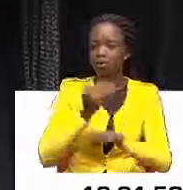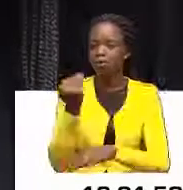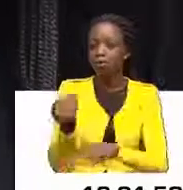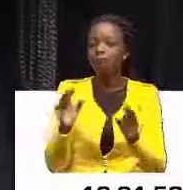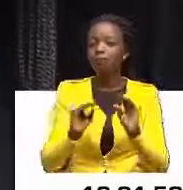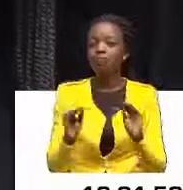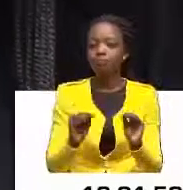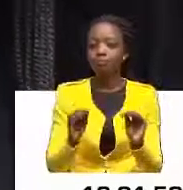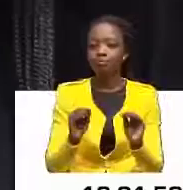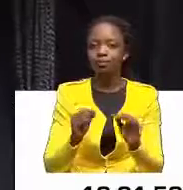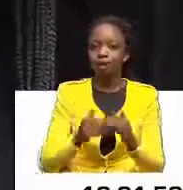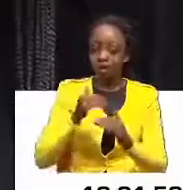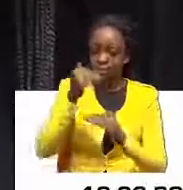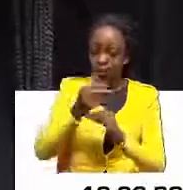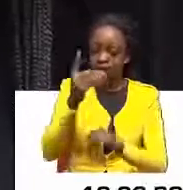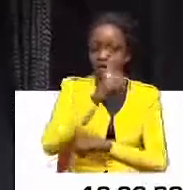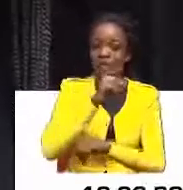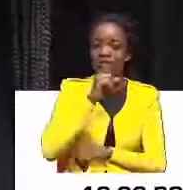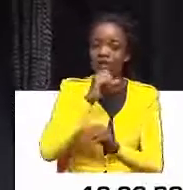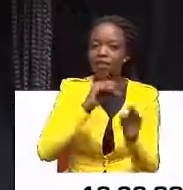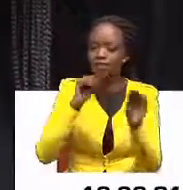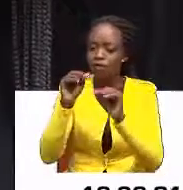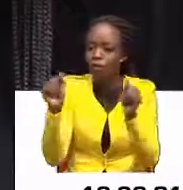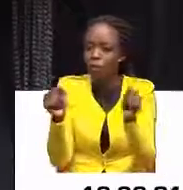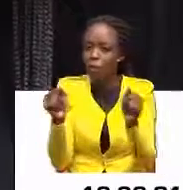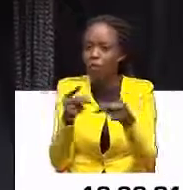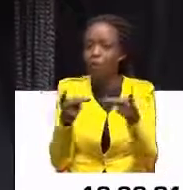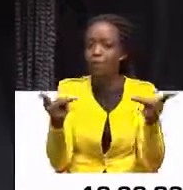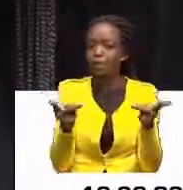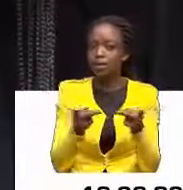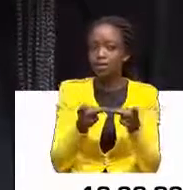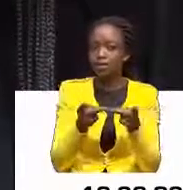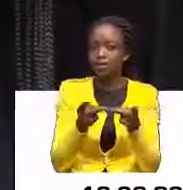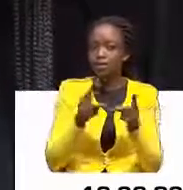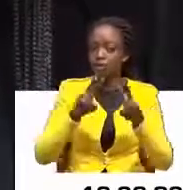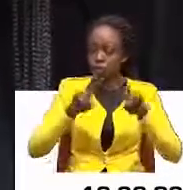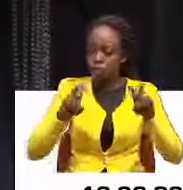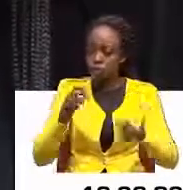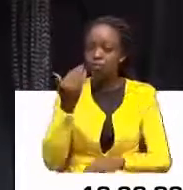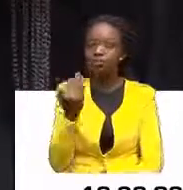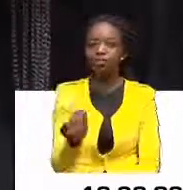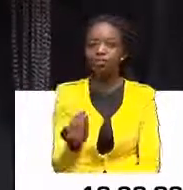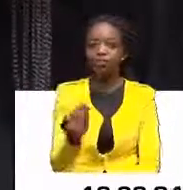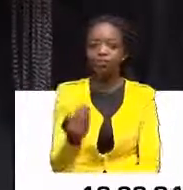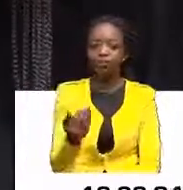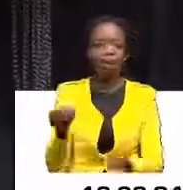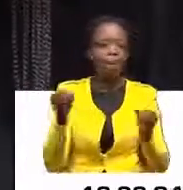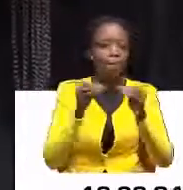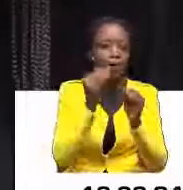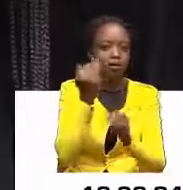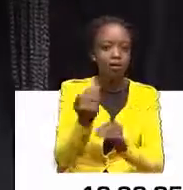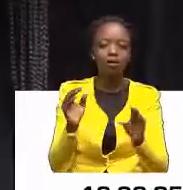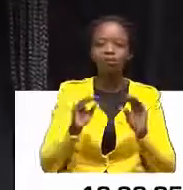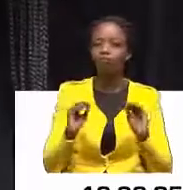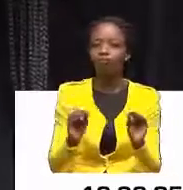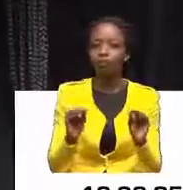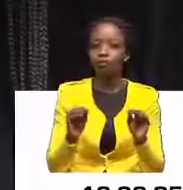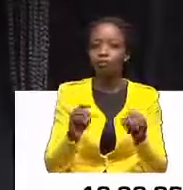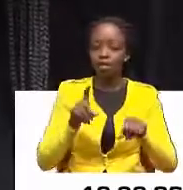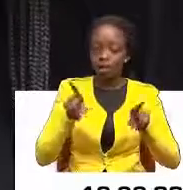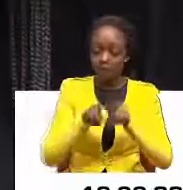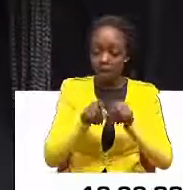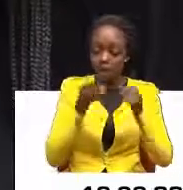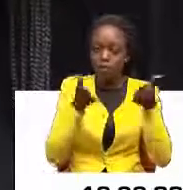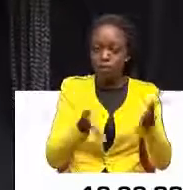mtoto. Kesho yake baba yake akaenda Muchari, City Muchari, kutafuta mtoto, akupata mtoto. Paka leo